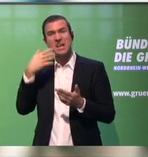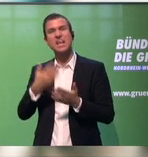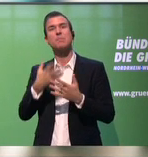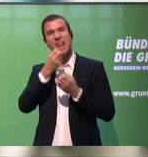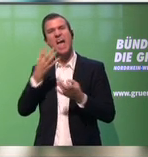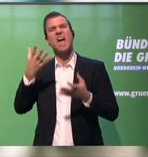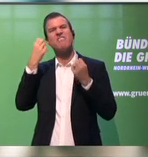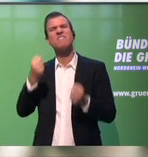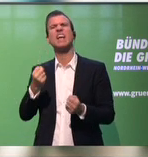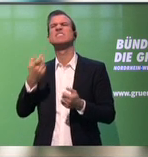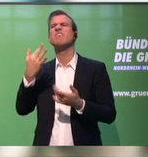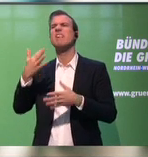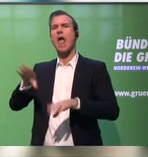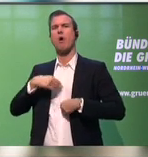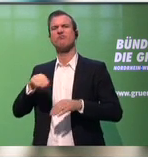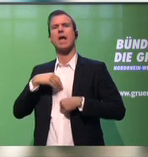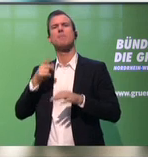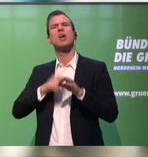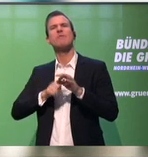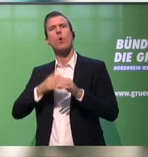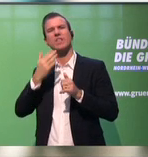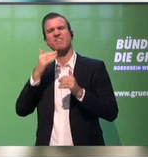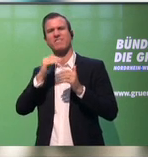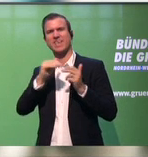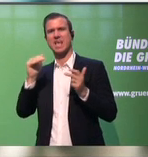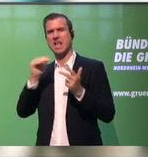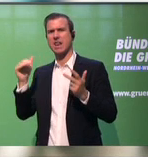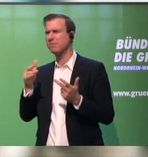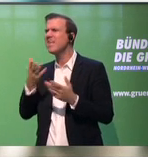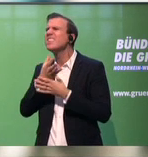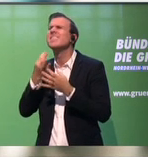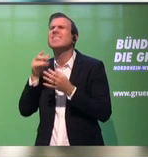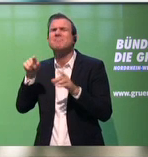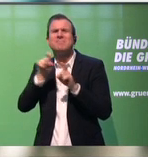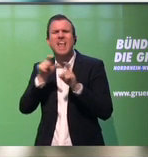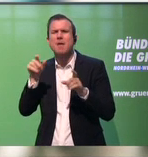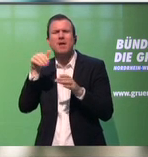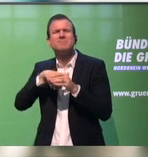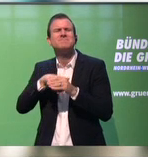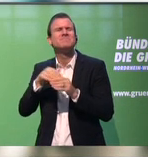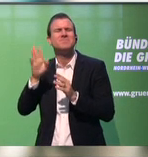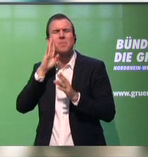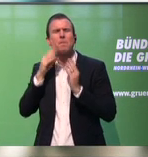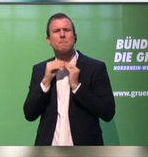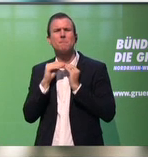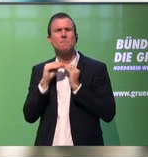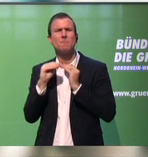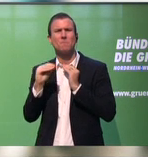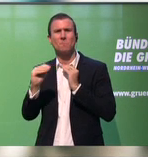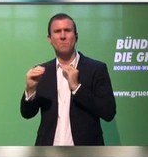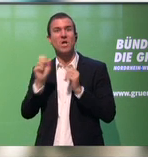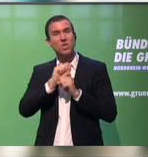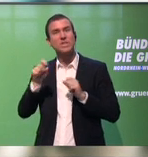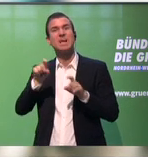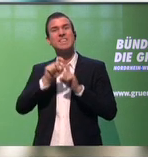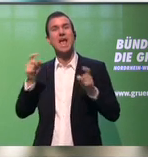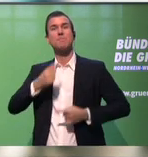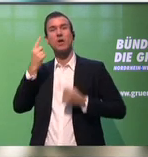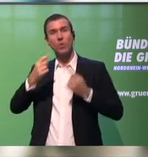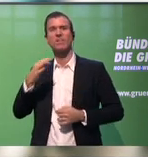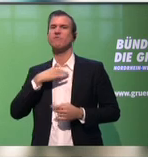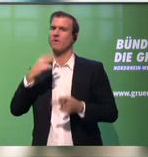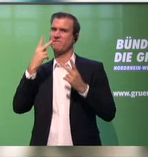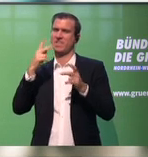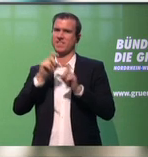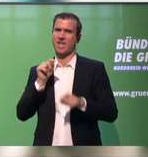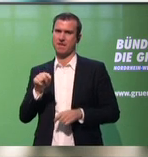feste Aufnahmequoten? All das, man hört nichts davon. Nichtsdestotrotz bleibt das Thema für uns Grüne auf der Agenda und